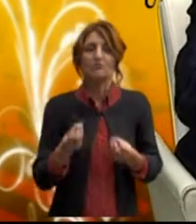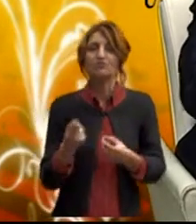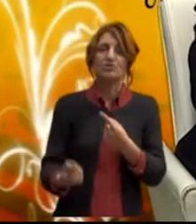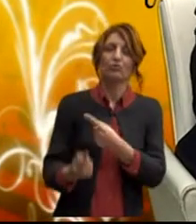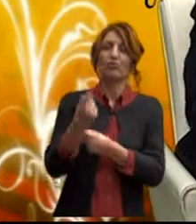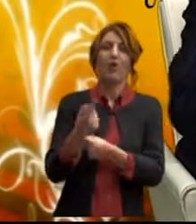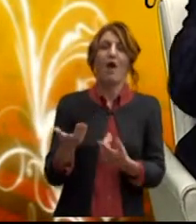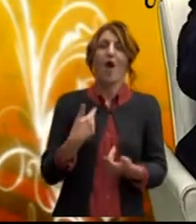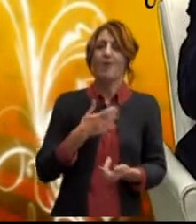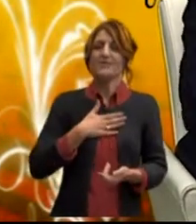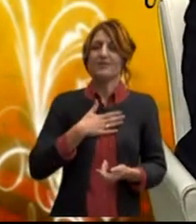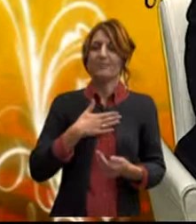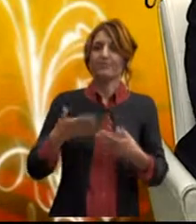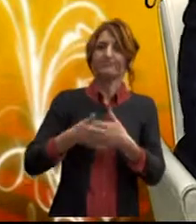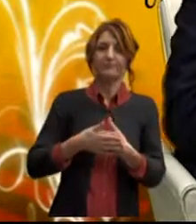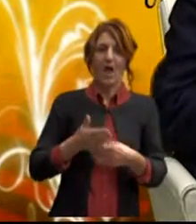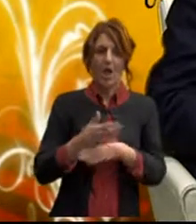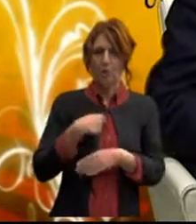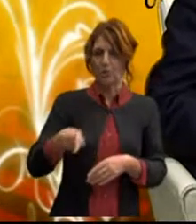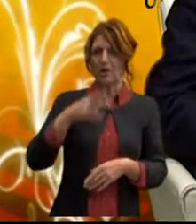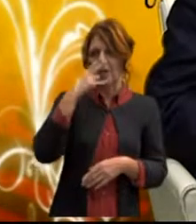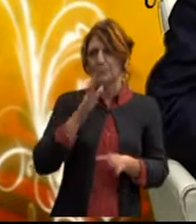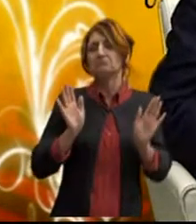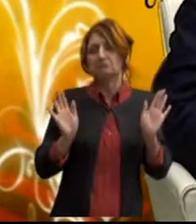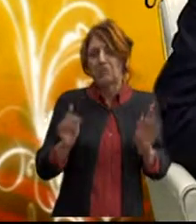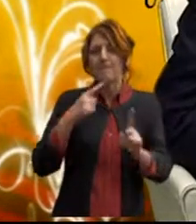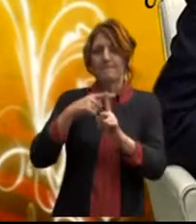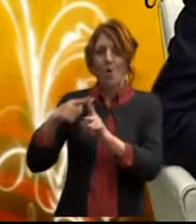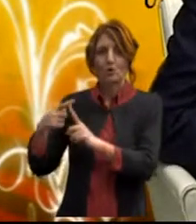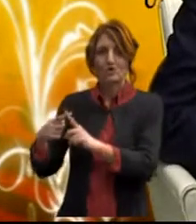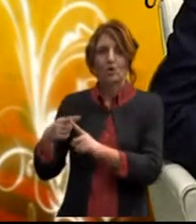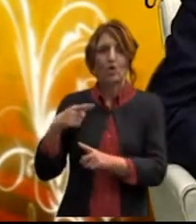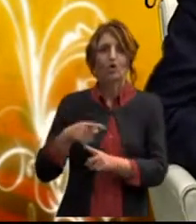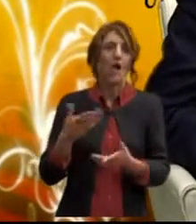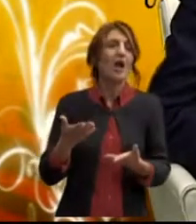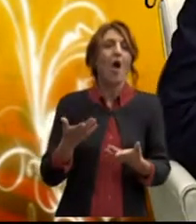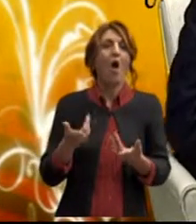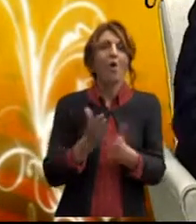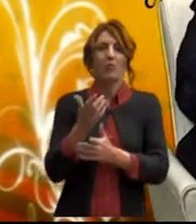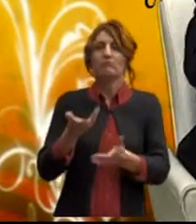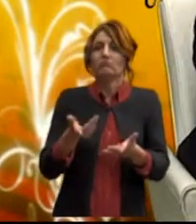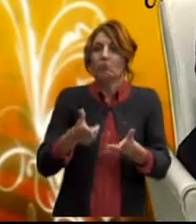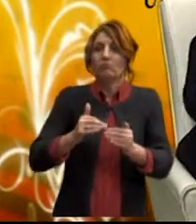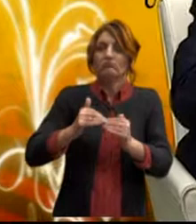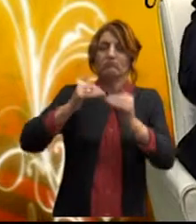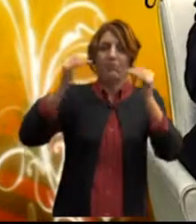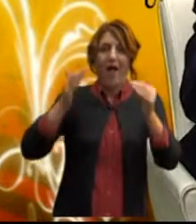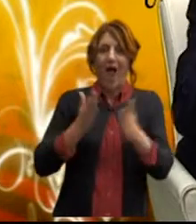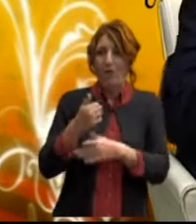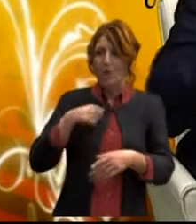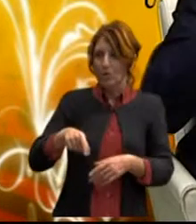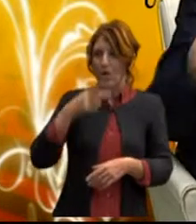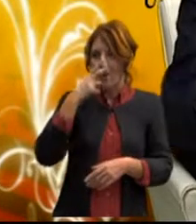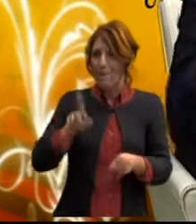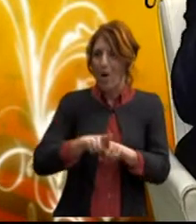to definiramo. Pa ako definiramo na pozitivan način, onda je to eustres. Kroz to rastemo, razvijamo se. A ako na negativan